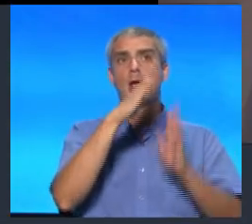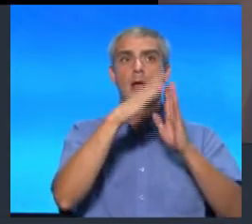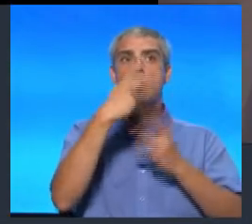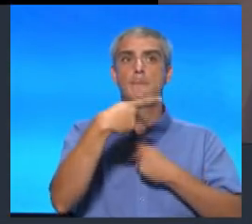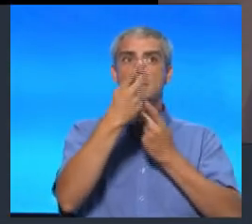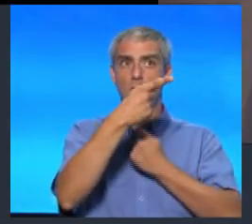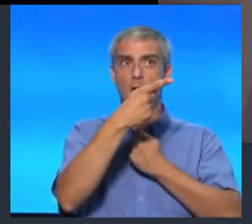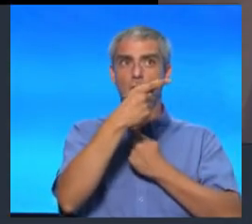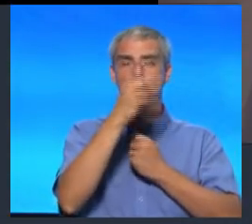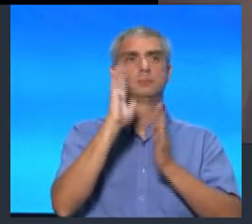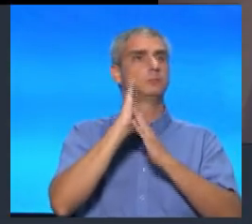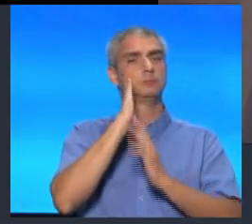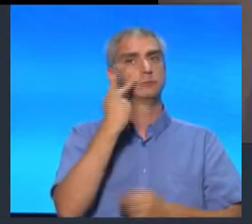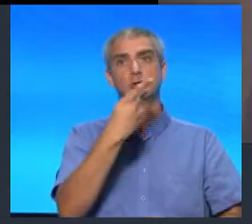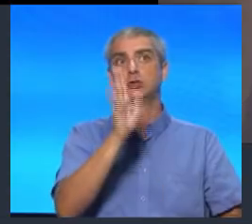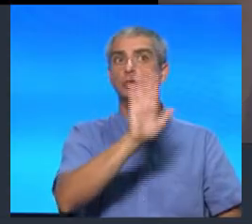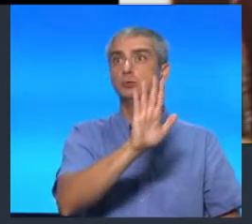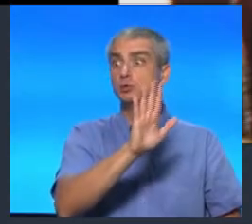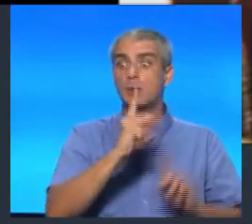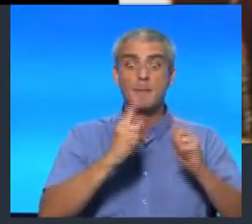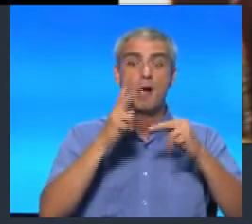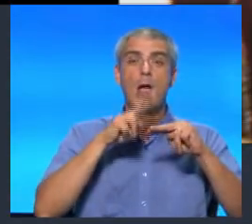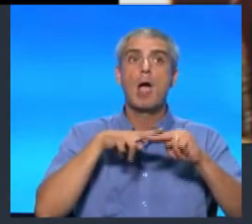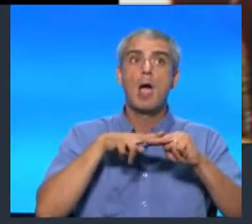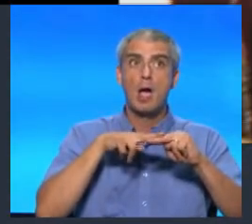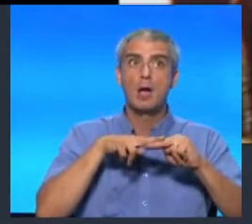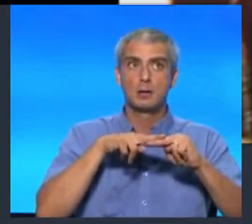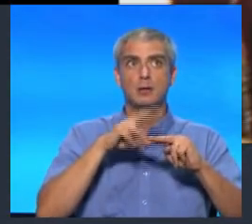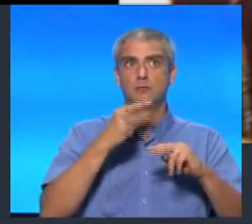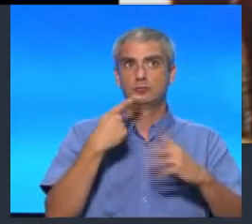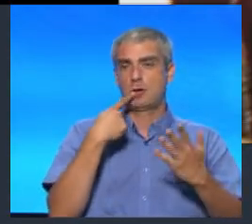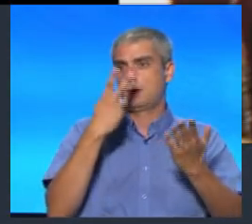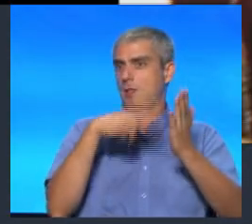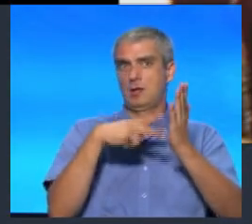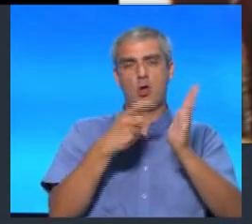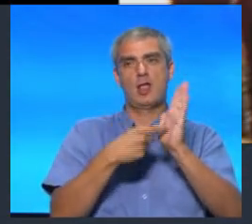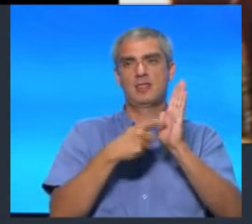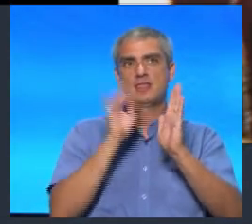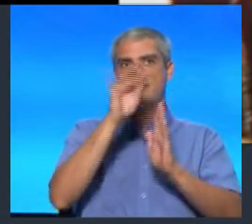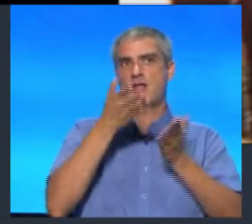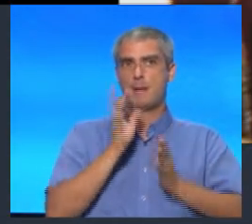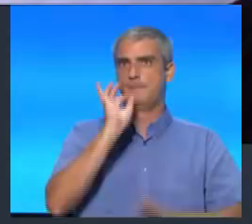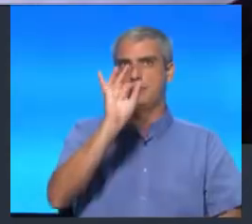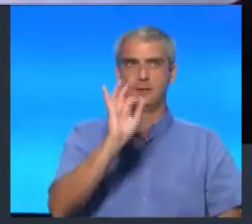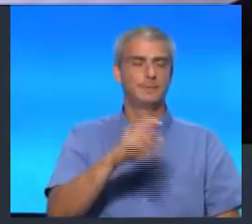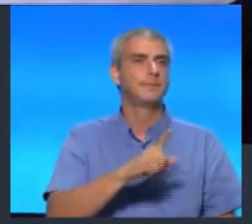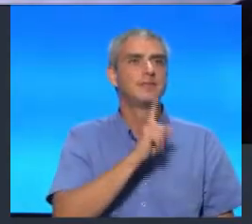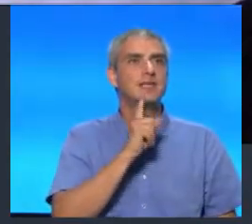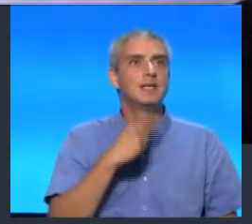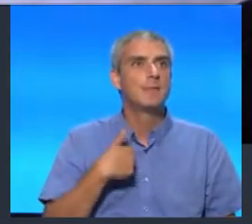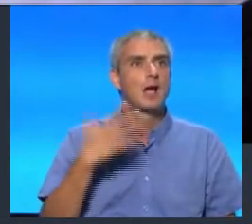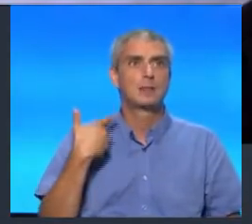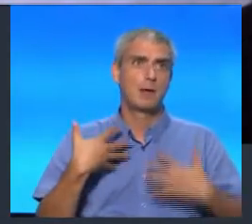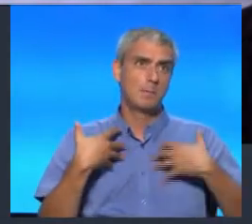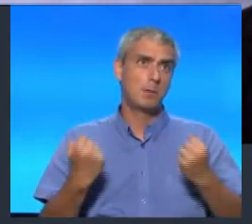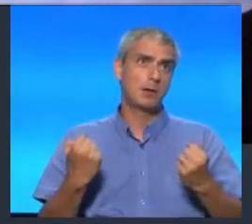ברזילי ושם הושפזה. על מה שקרה אחר כך אפשר לקרוא בתביעה שהגישו בניה. אמא שלי הייתה בריאה בסך